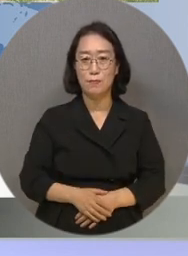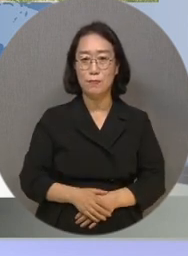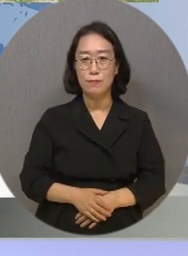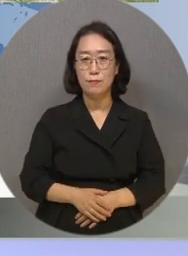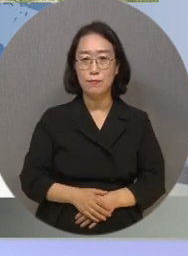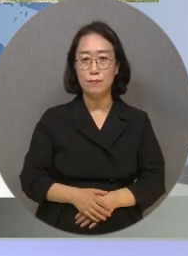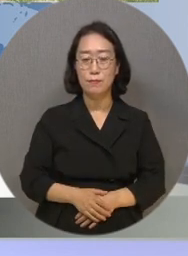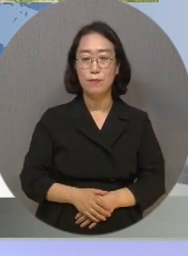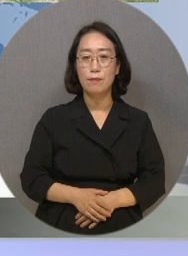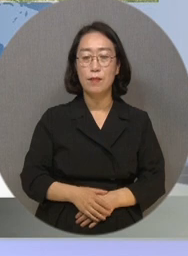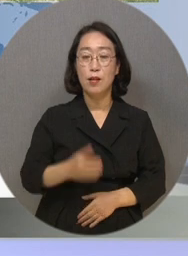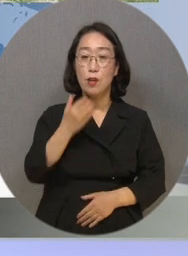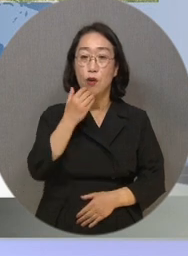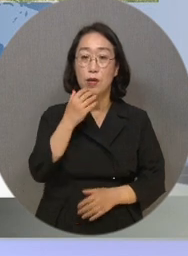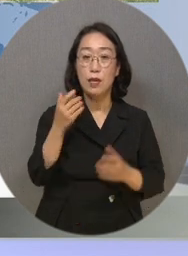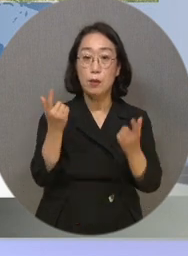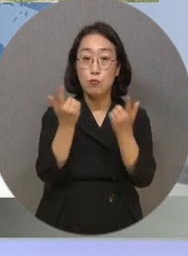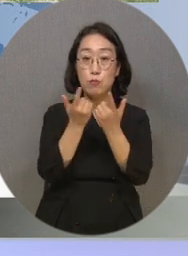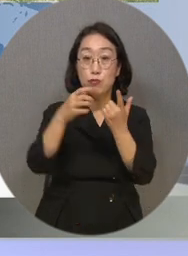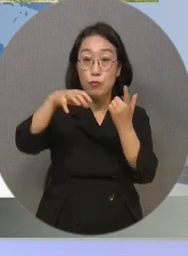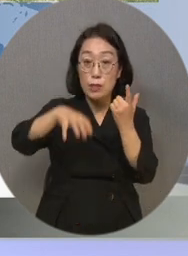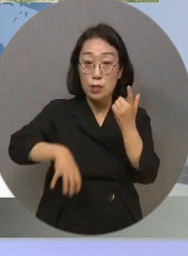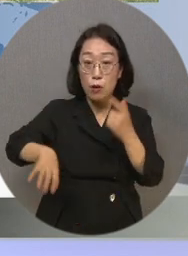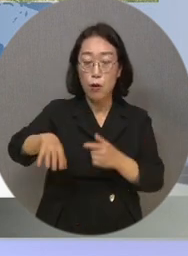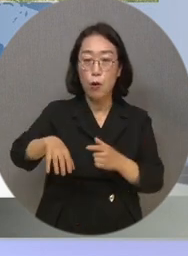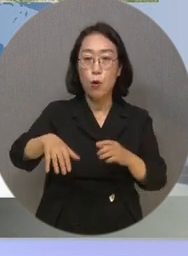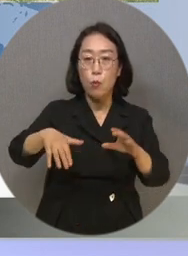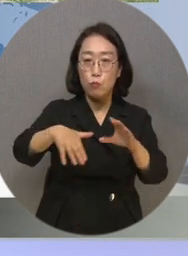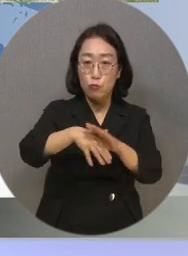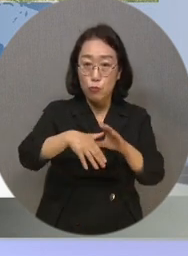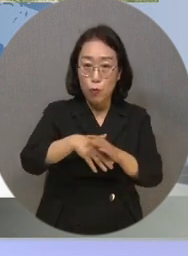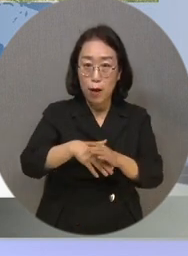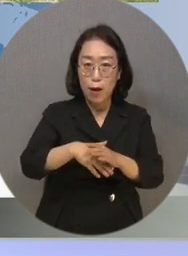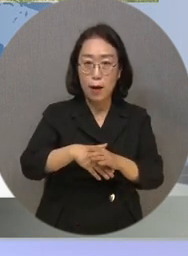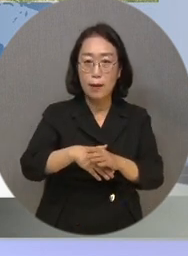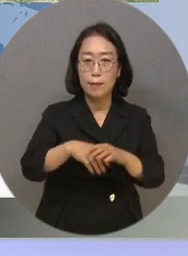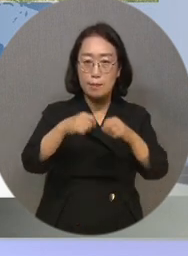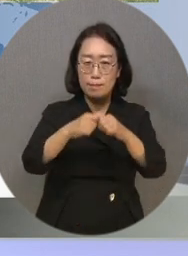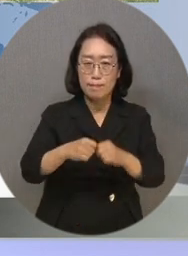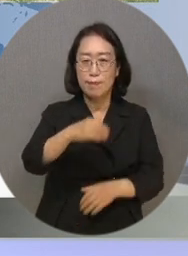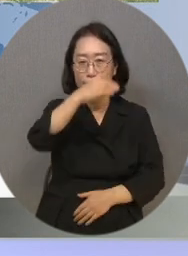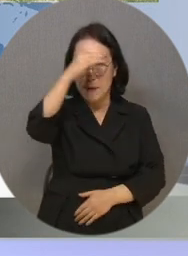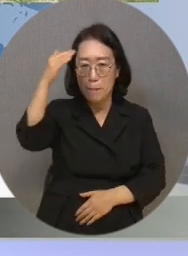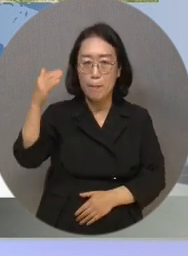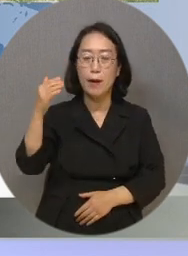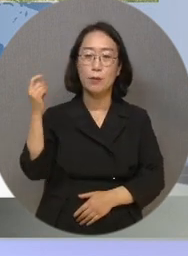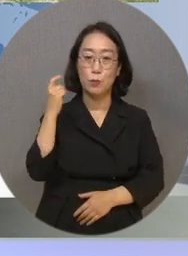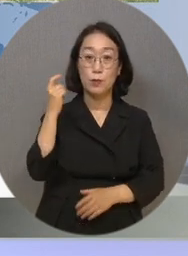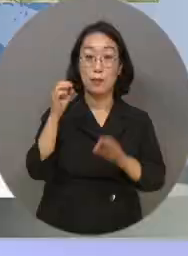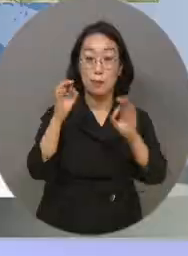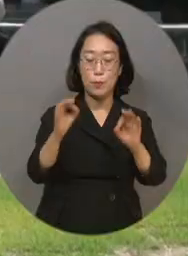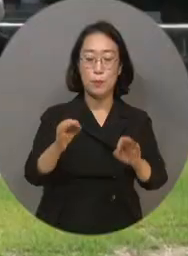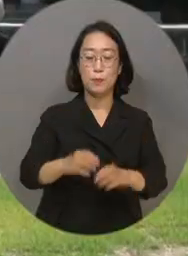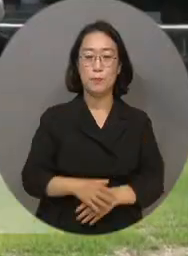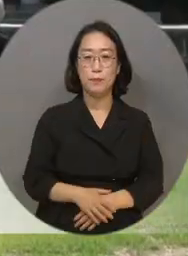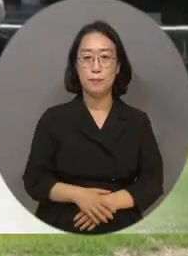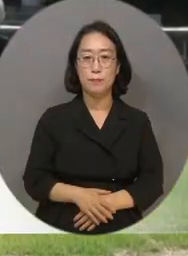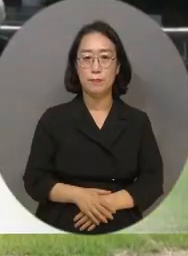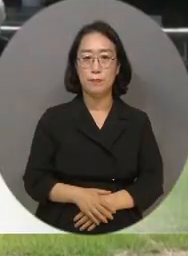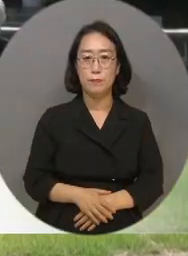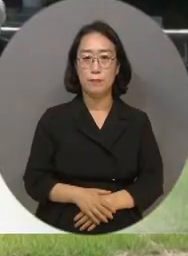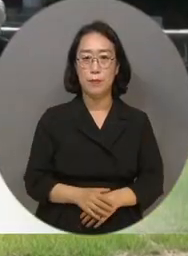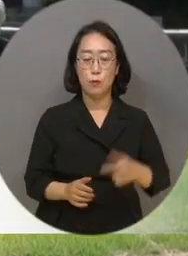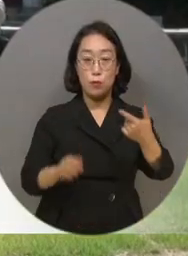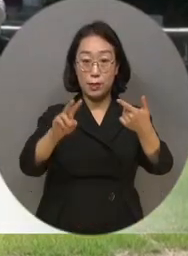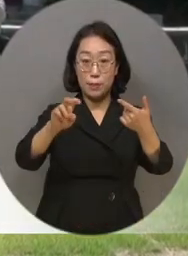운동본부가 경기 북부 지역민들과 함께하는 문화탐방 행사를 가졌습니다. 정운성 기자입니다. 지난